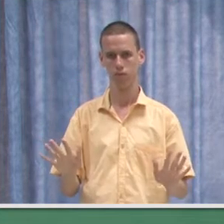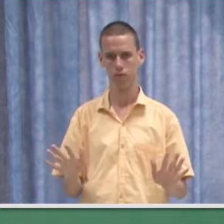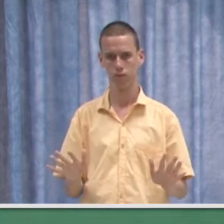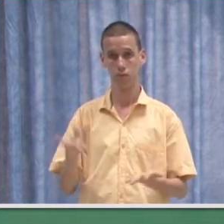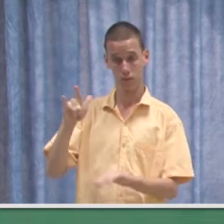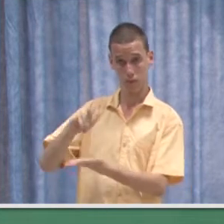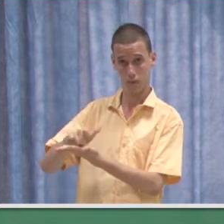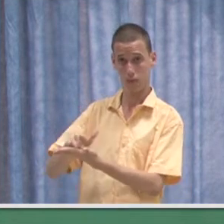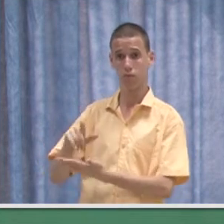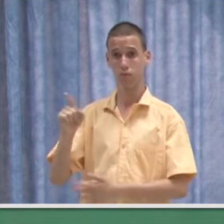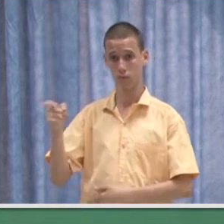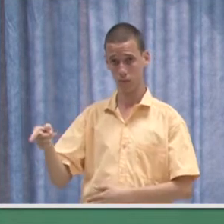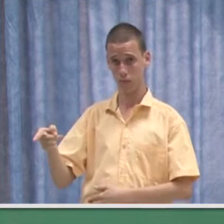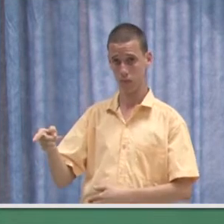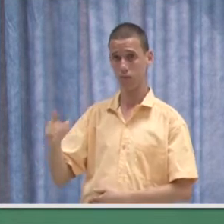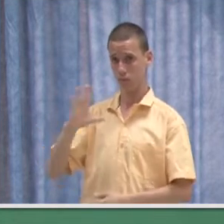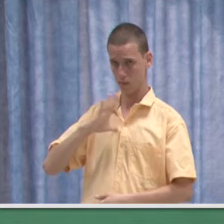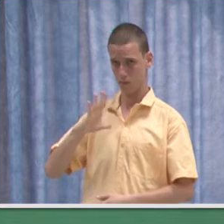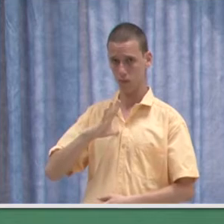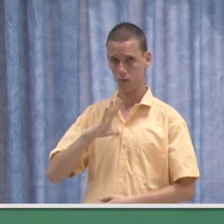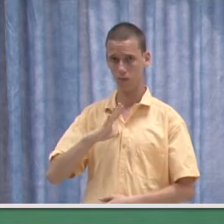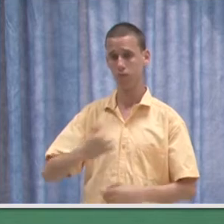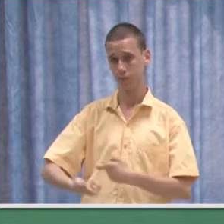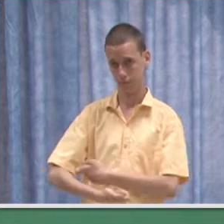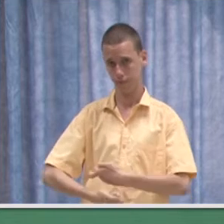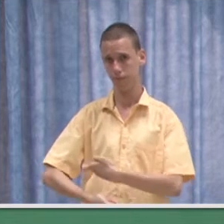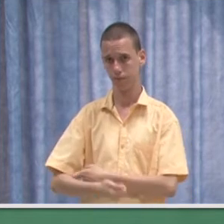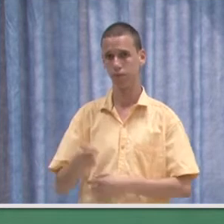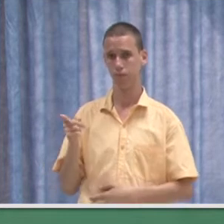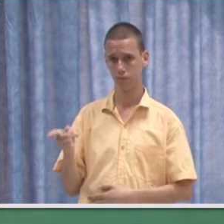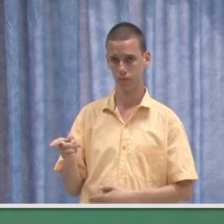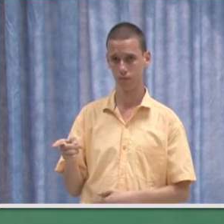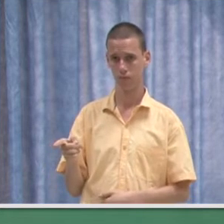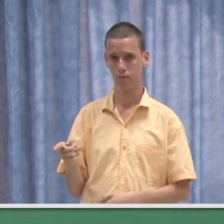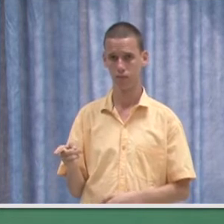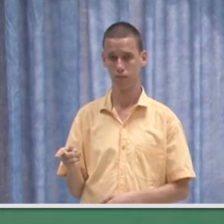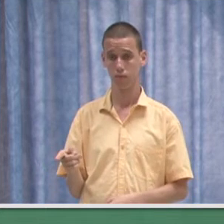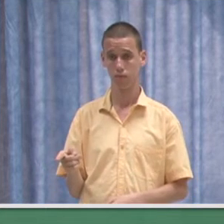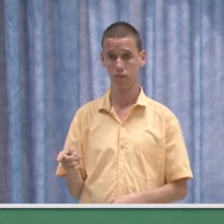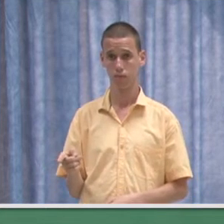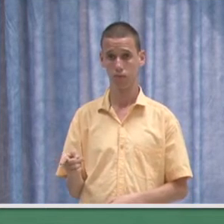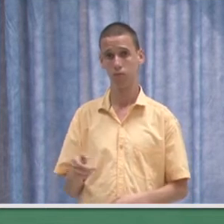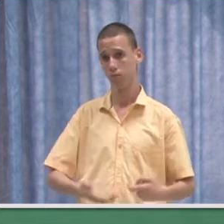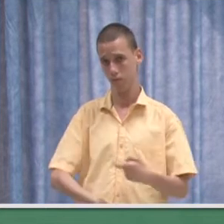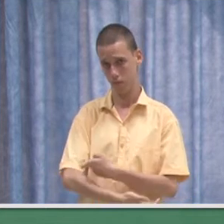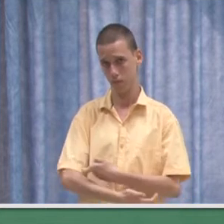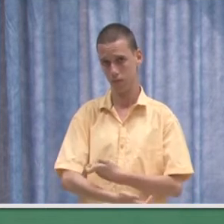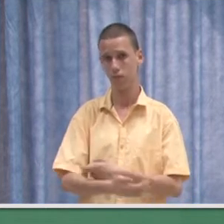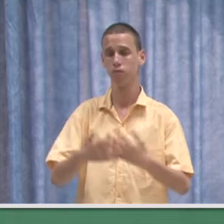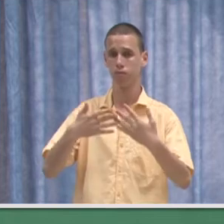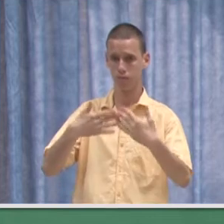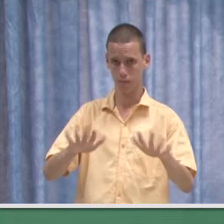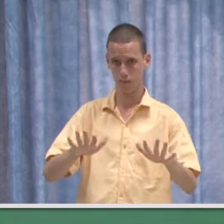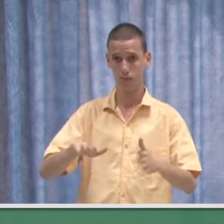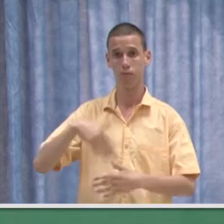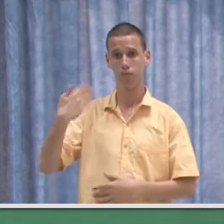dis que tu vas déplacer. Même si tu déplaces, tu vas sortir l'aéroport pour aller côté de rester, il peut être façon contrôlée. So, qui nous peut